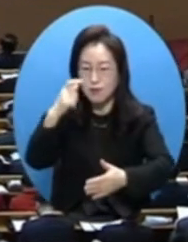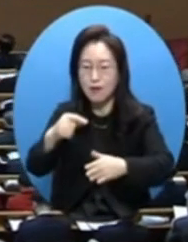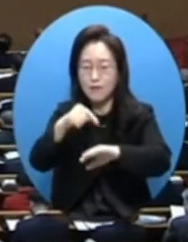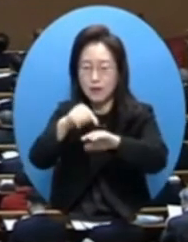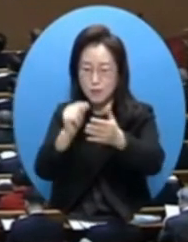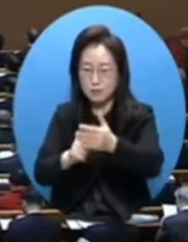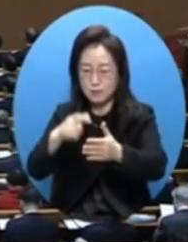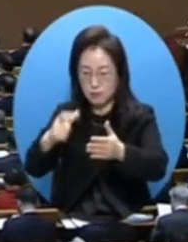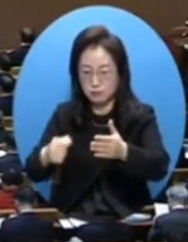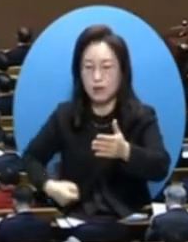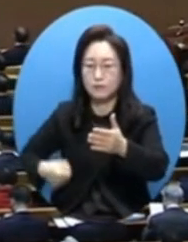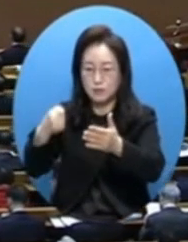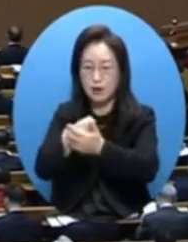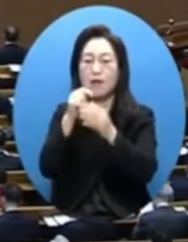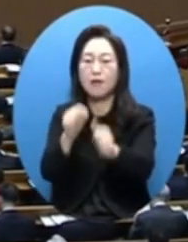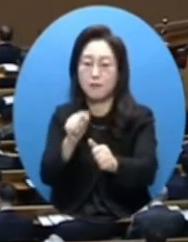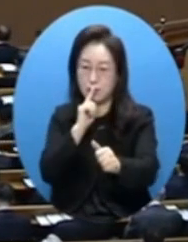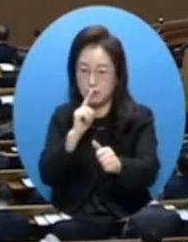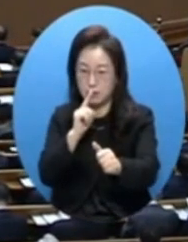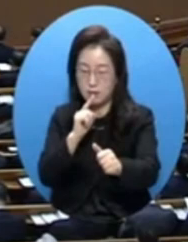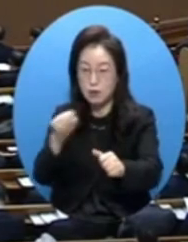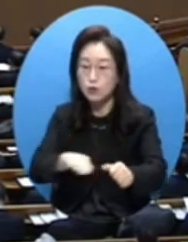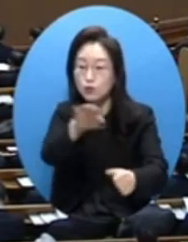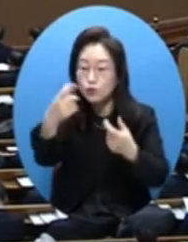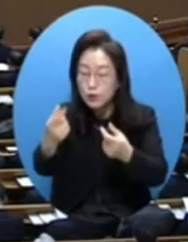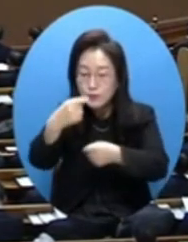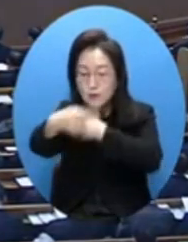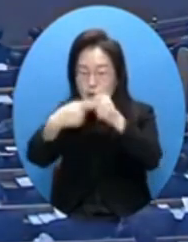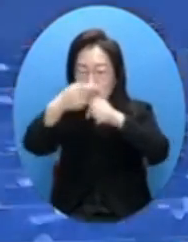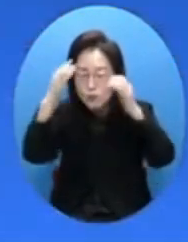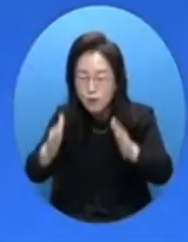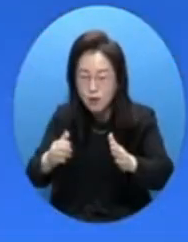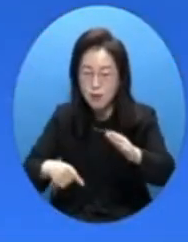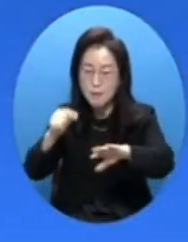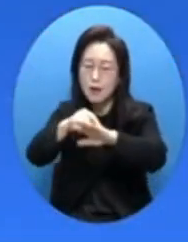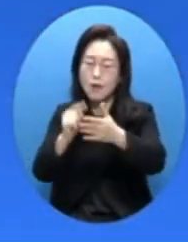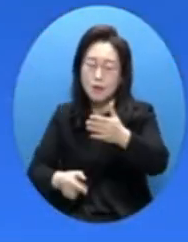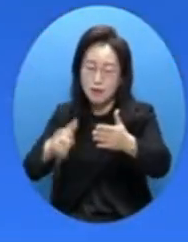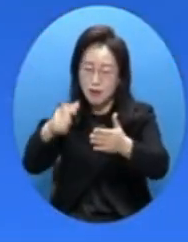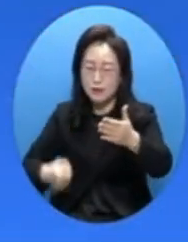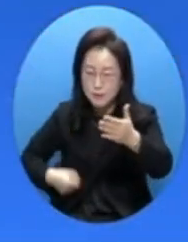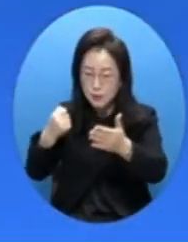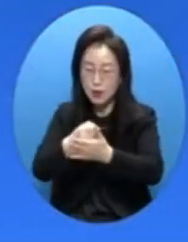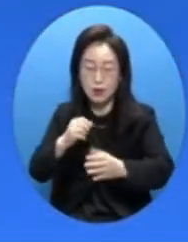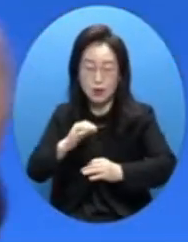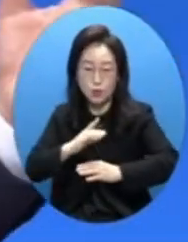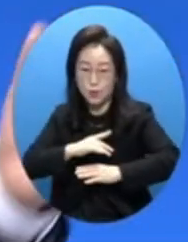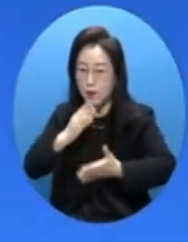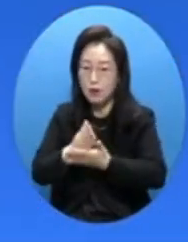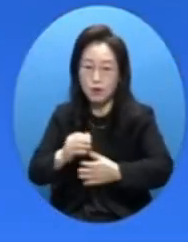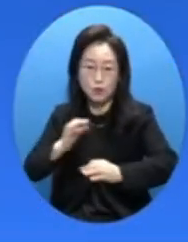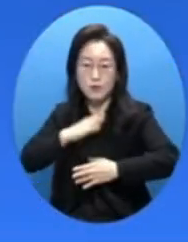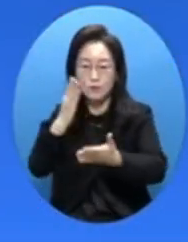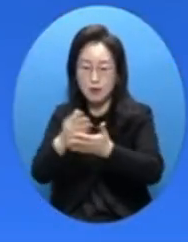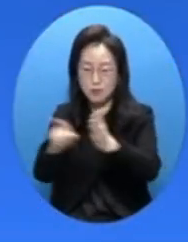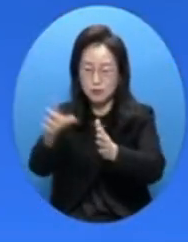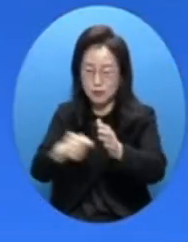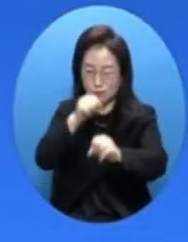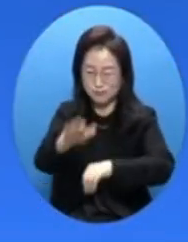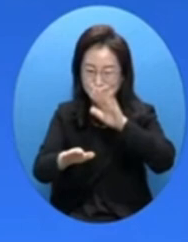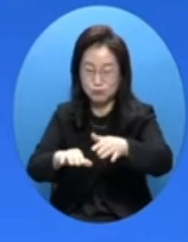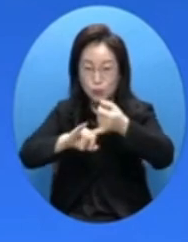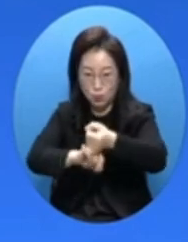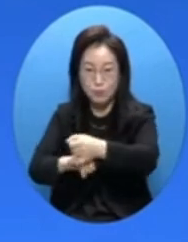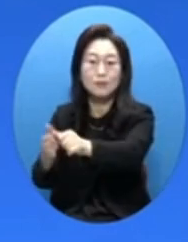담대해라 말씀하신 것입니다. 올 한 해 살아가는 동안 여러분 마음을 강하게 하고 담대해 하며 두려워하지 말고 놀라지 말고 믿음으로 전쟁에 나가는 여러분 모두가